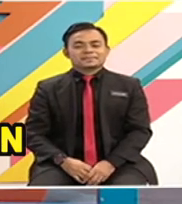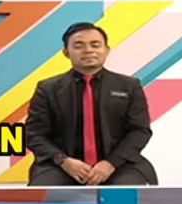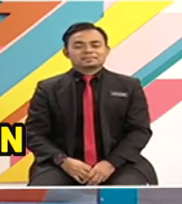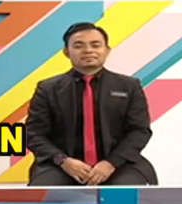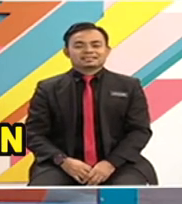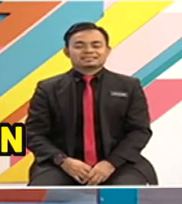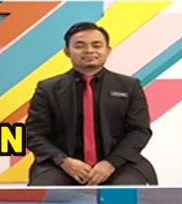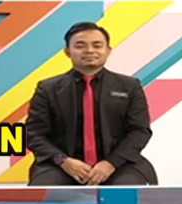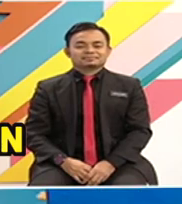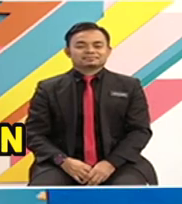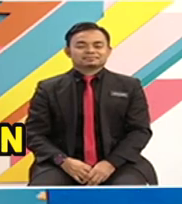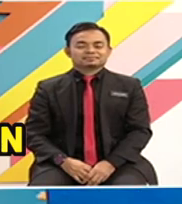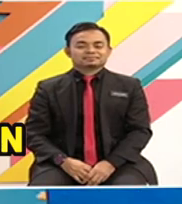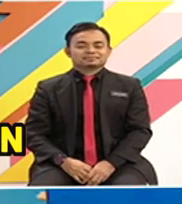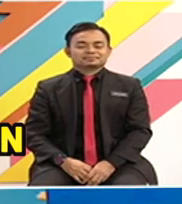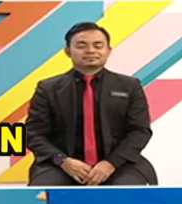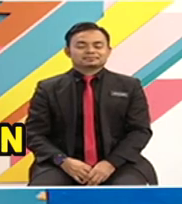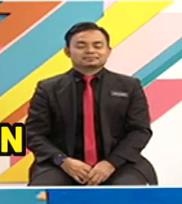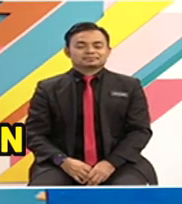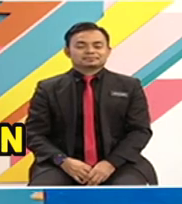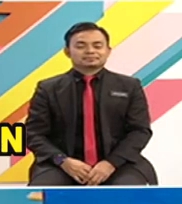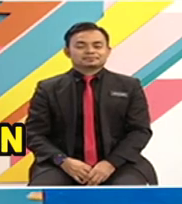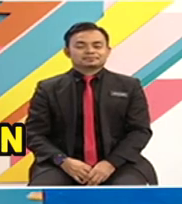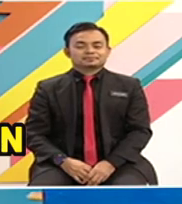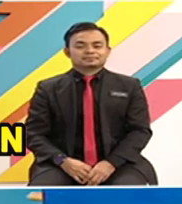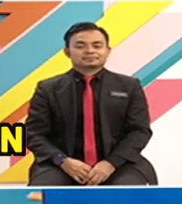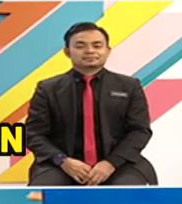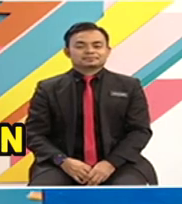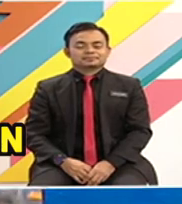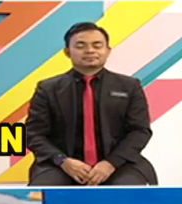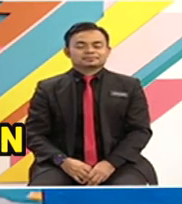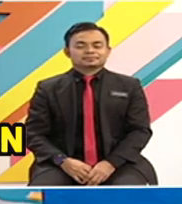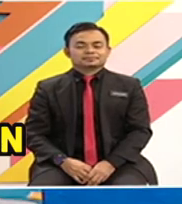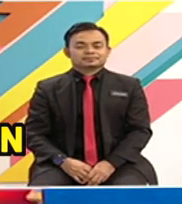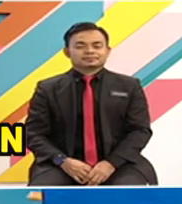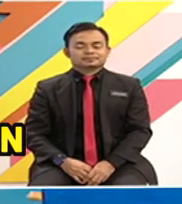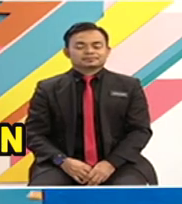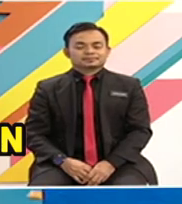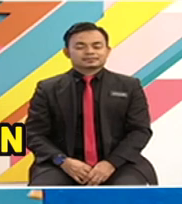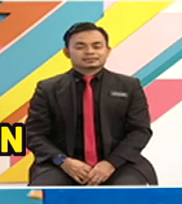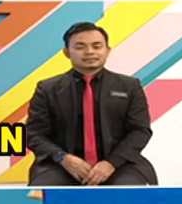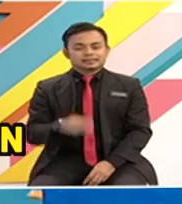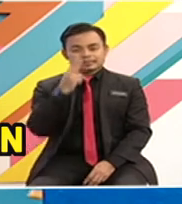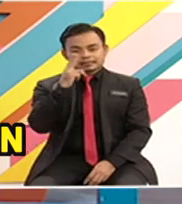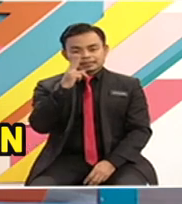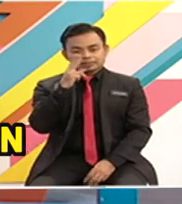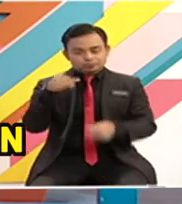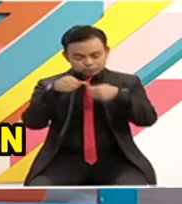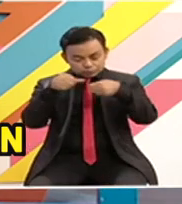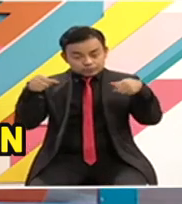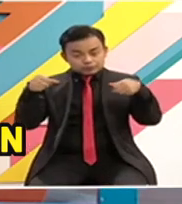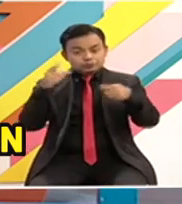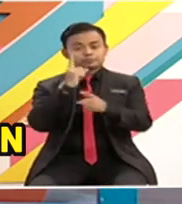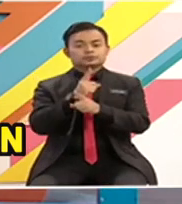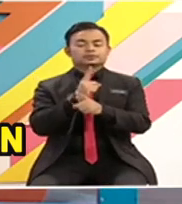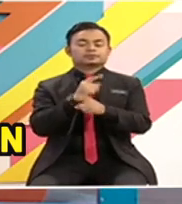Kyuhyun sampai garisan diadu ons bekas ini Oke deh kuranglah